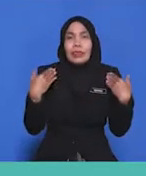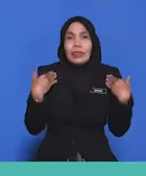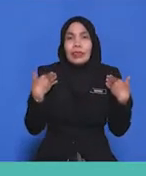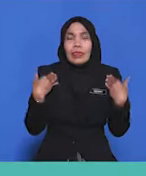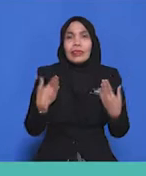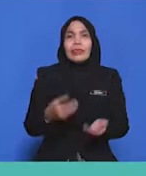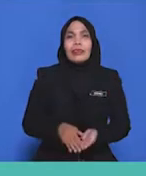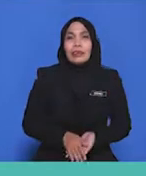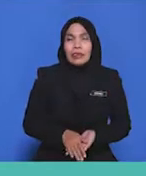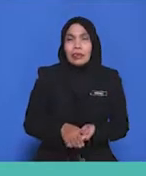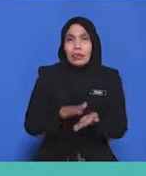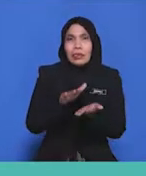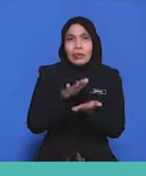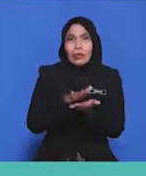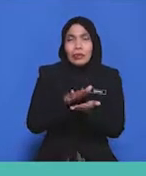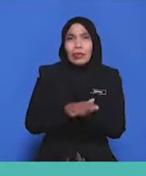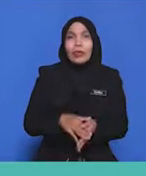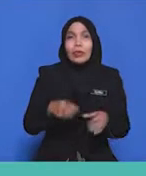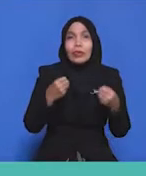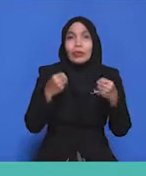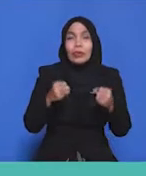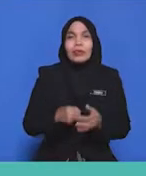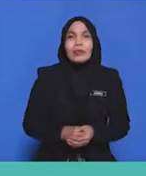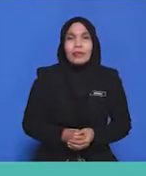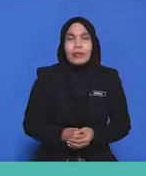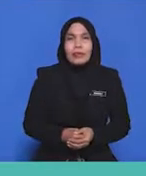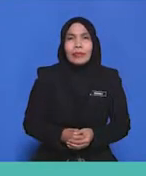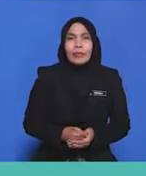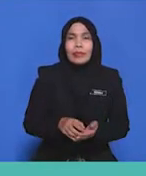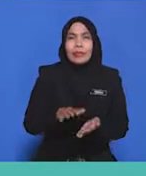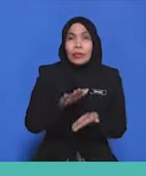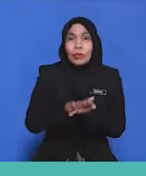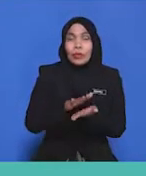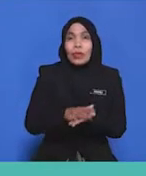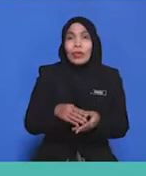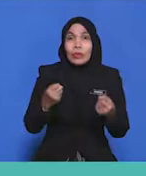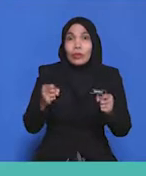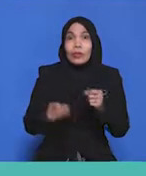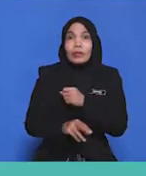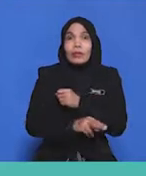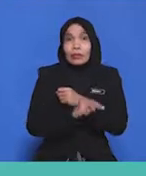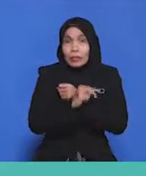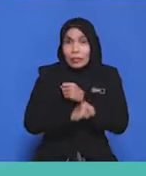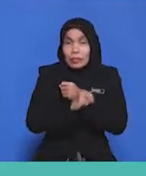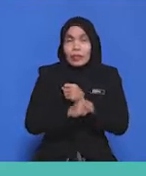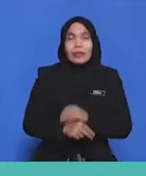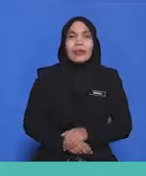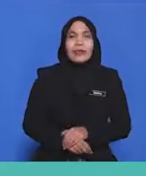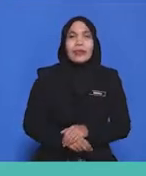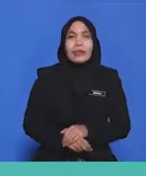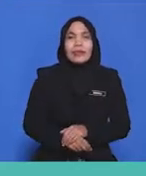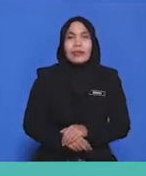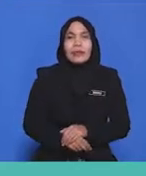Malaysia SSM dan Sekolah Sukan Negeri SSN telah memberi pengaruh yang besar